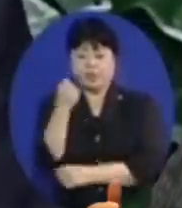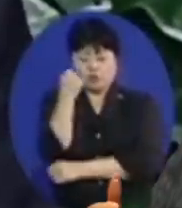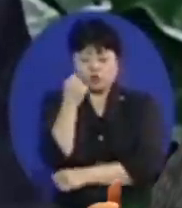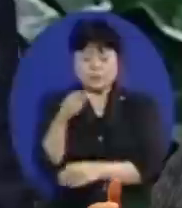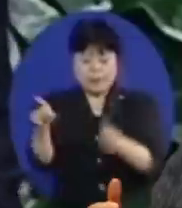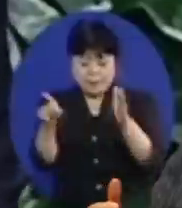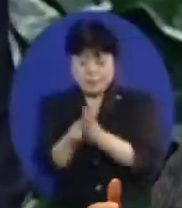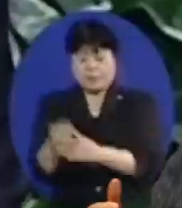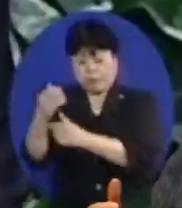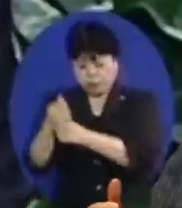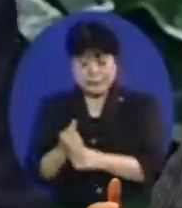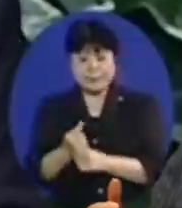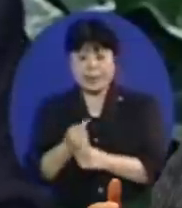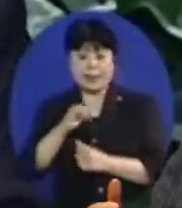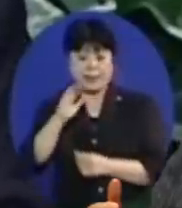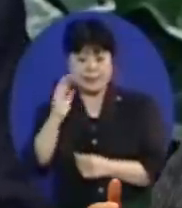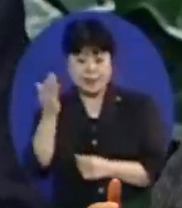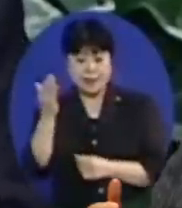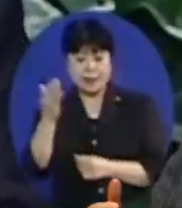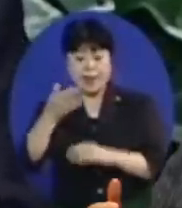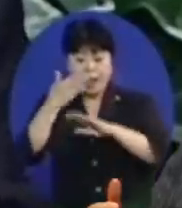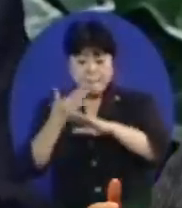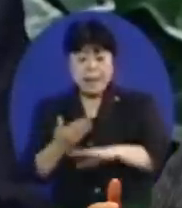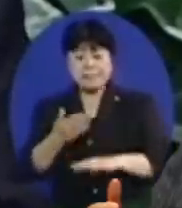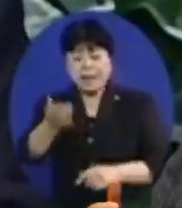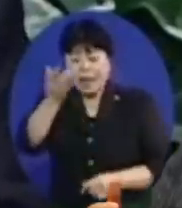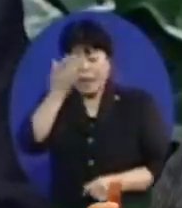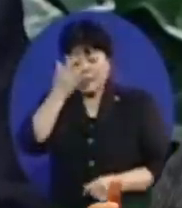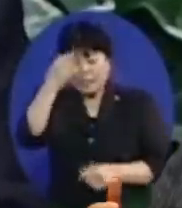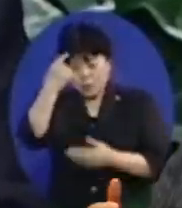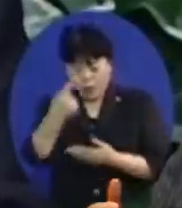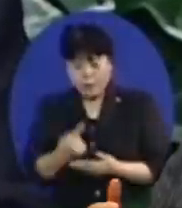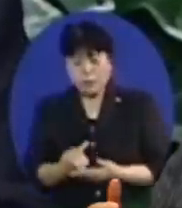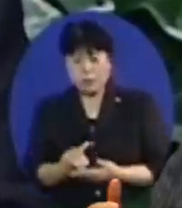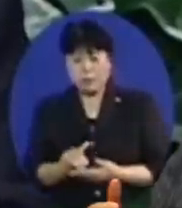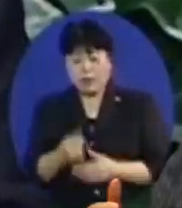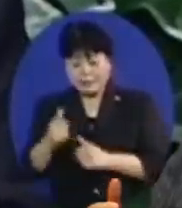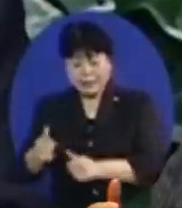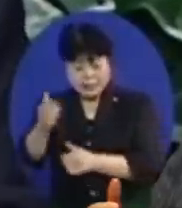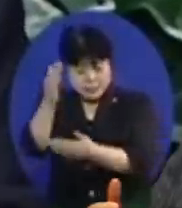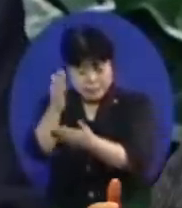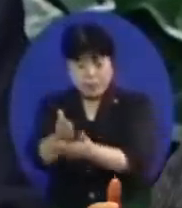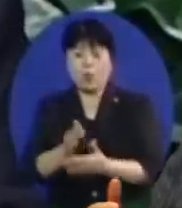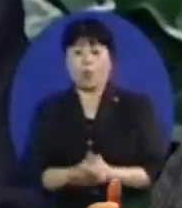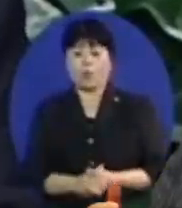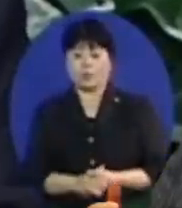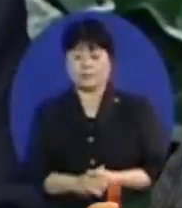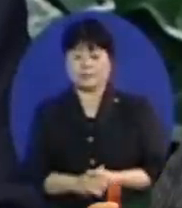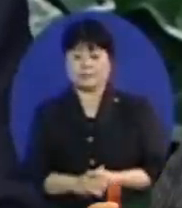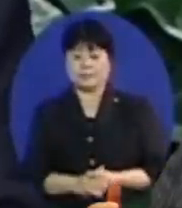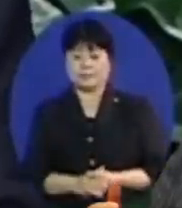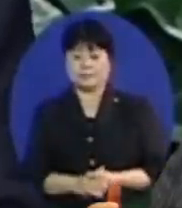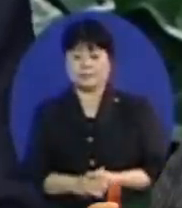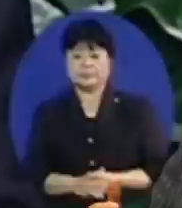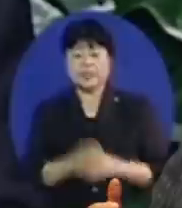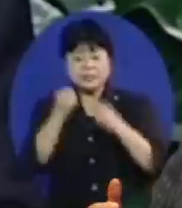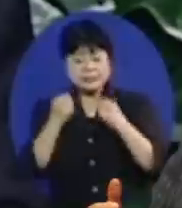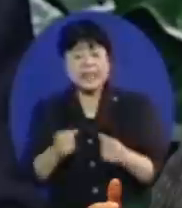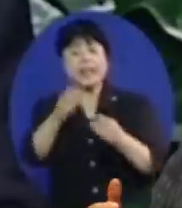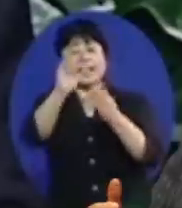믿음을 붙잡았으면 그 반대적인 감각이 와도 감각을 따라서 행해서는 안 되는 것입니다. 우리가